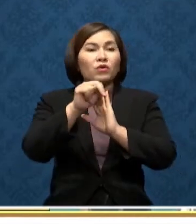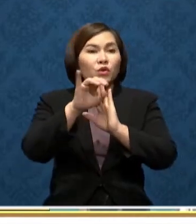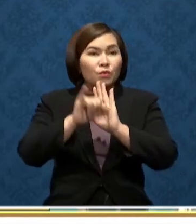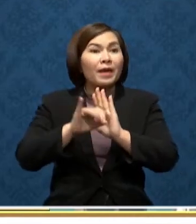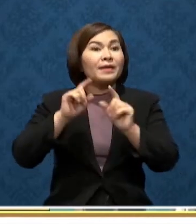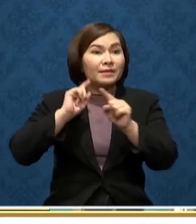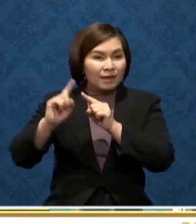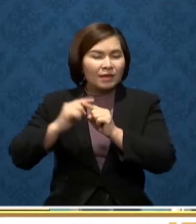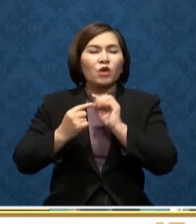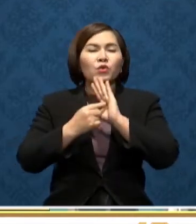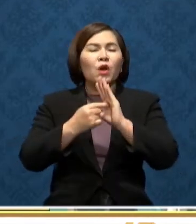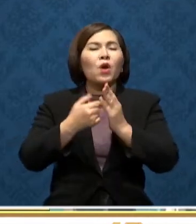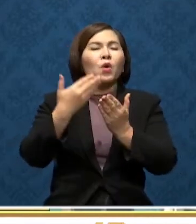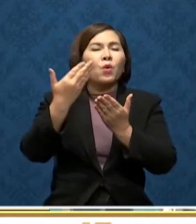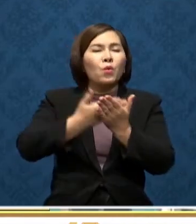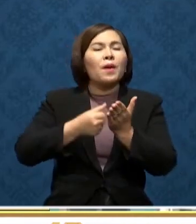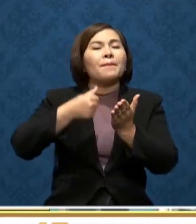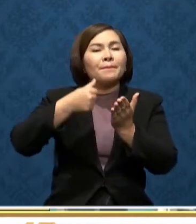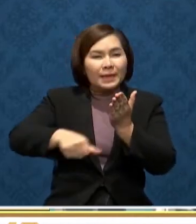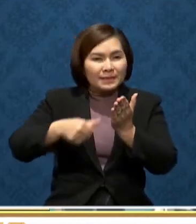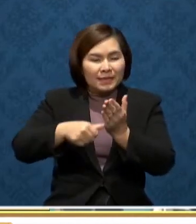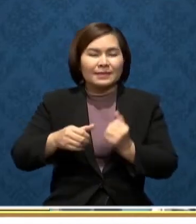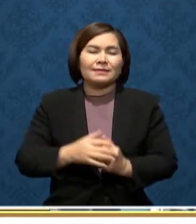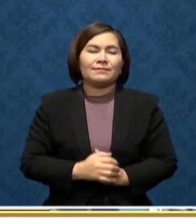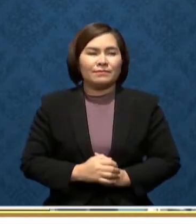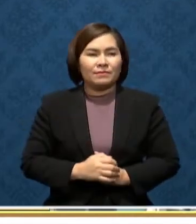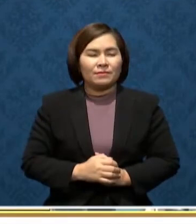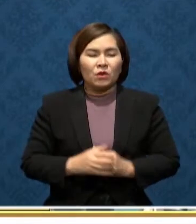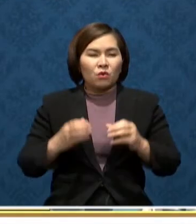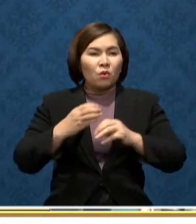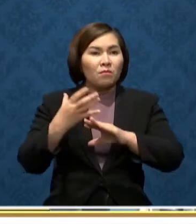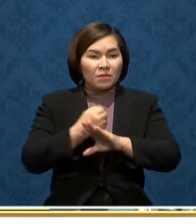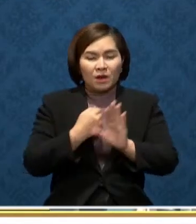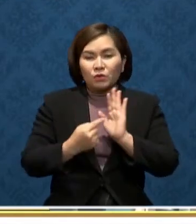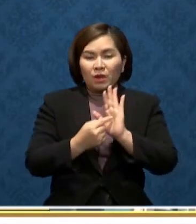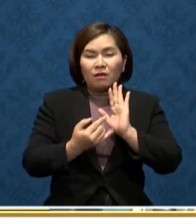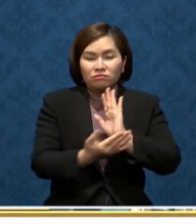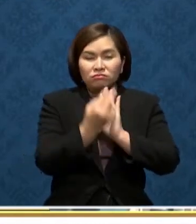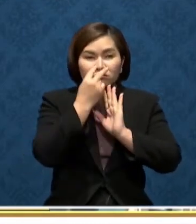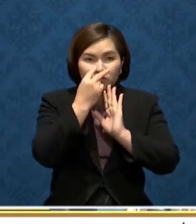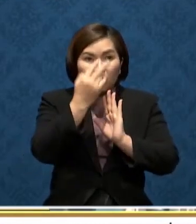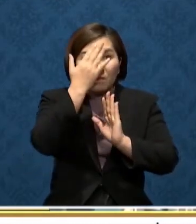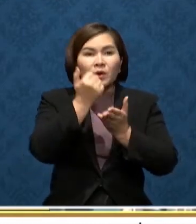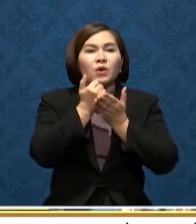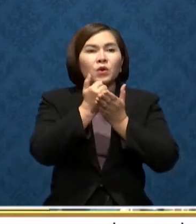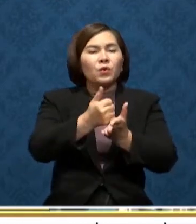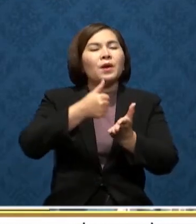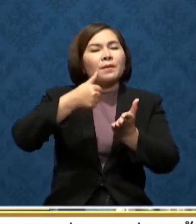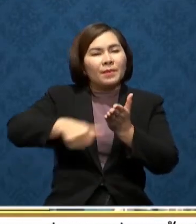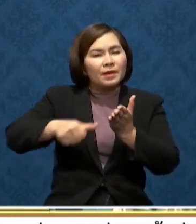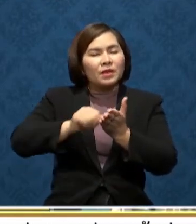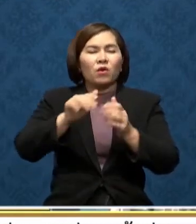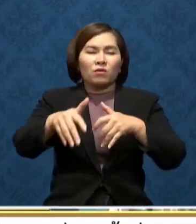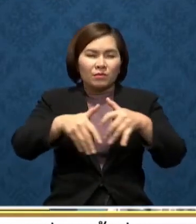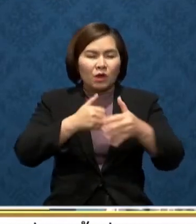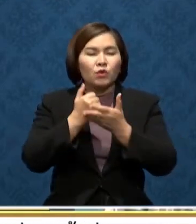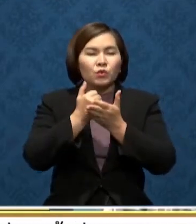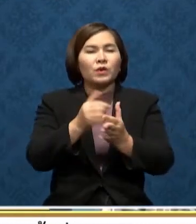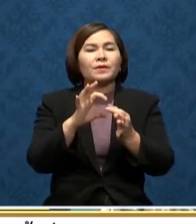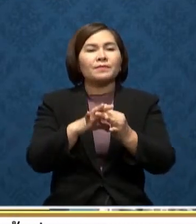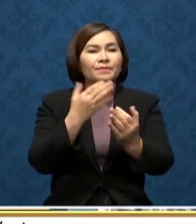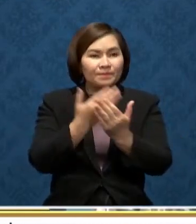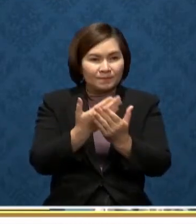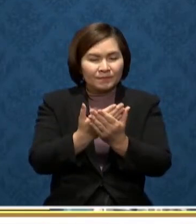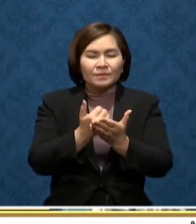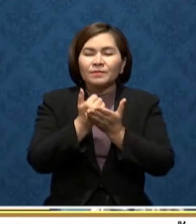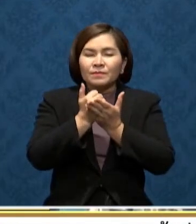นโยบายหวยใบเสร็จตัวอย่างที่พรรคผมพยายามนำเสนอเพื่อช่วยเหลือด้านภาษีช่วยเหลือทางการเงินช่วย